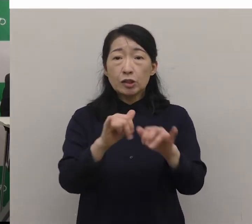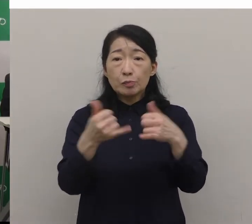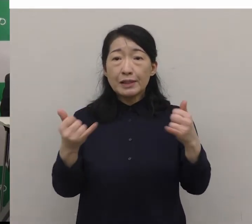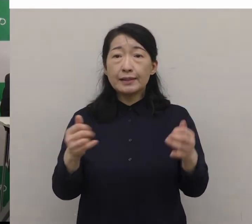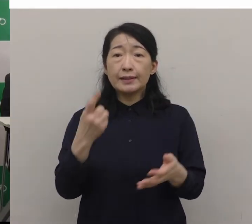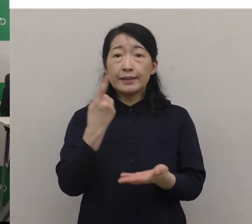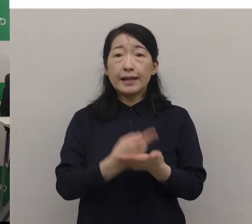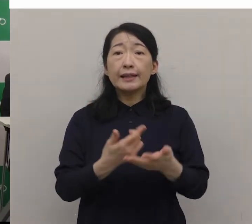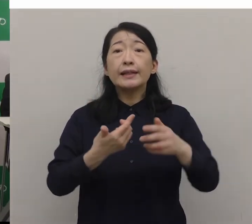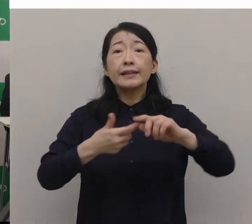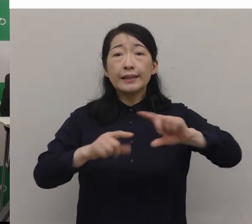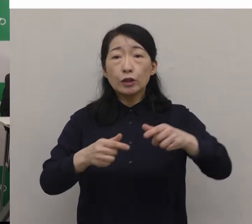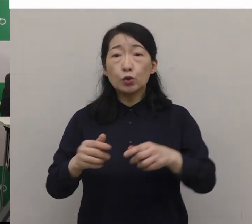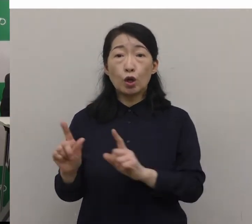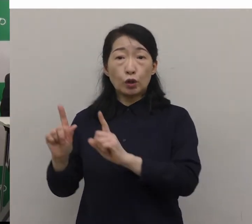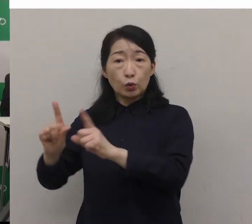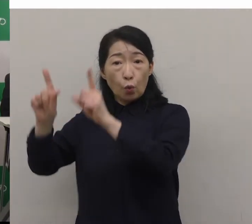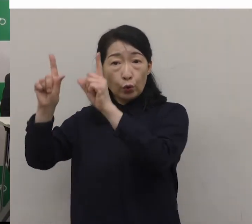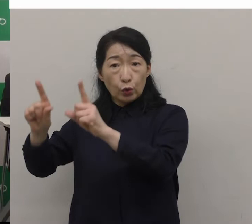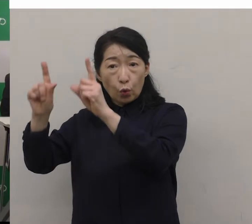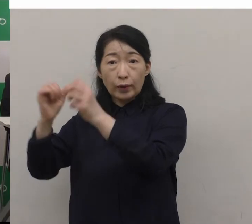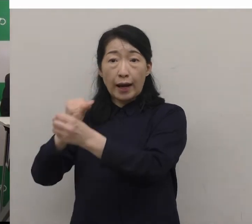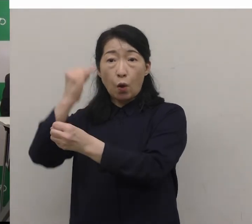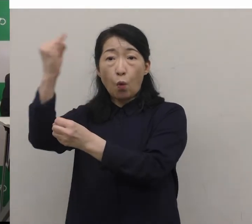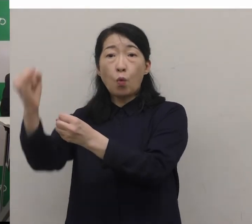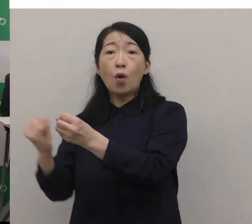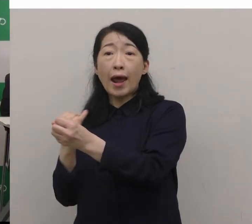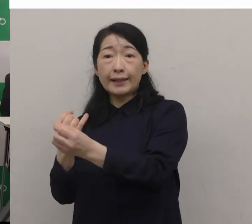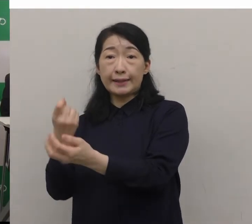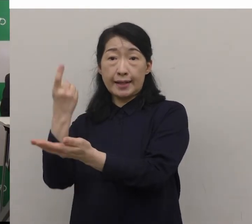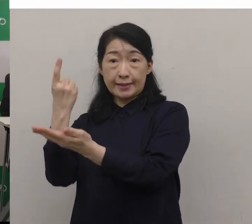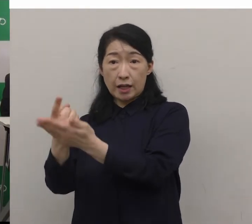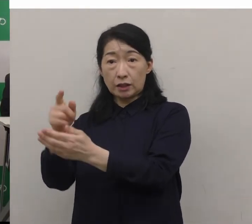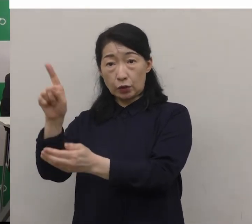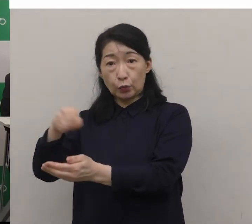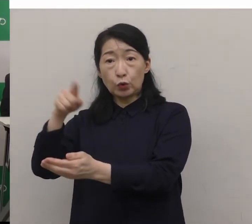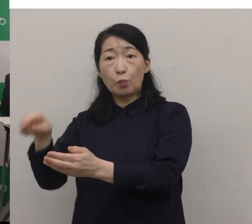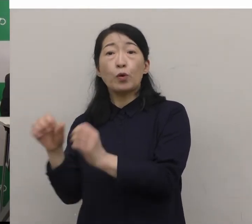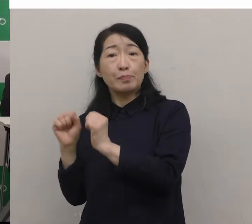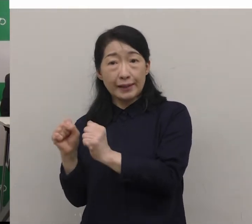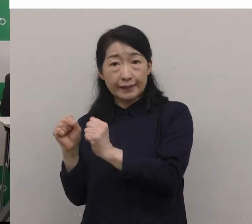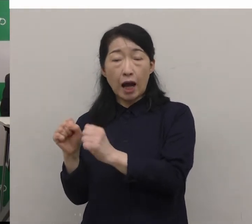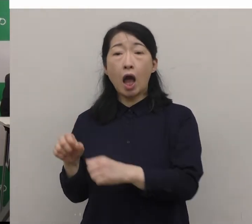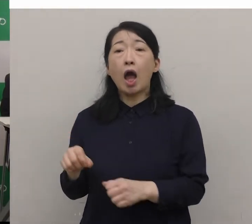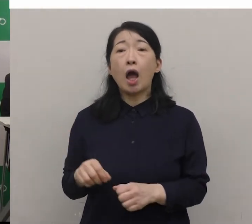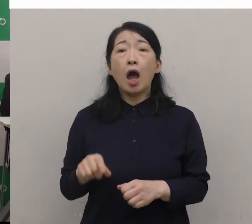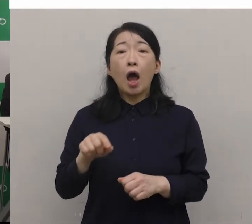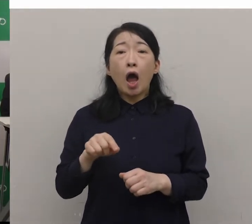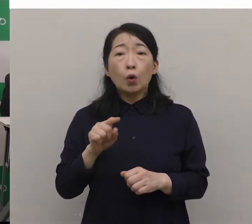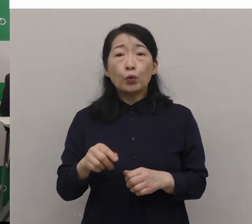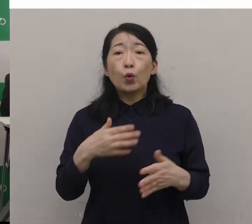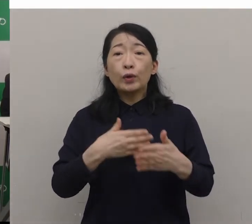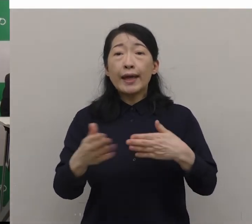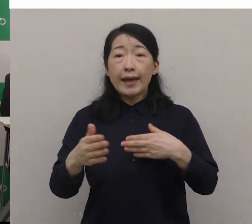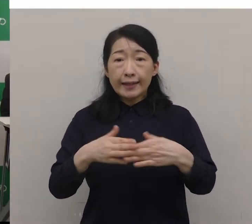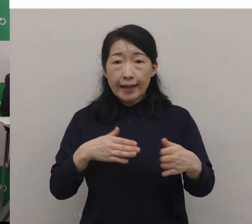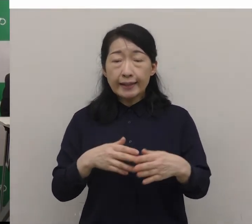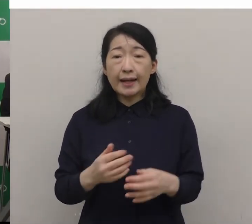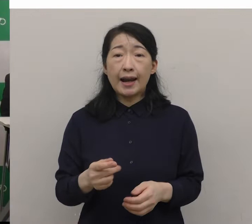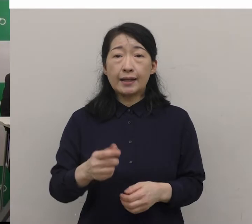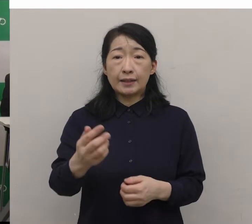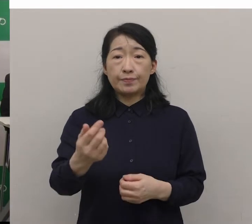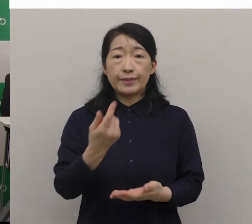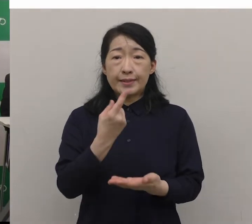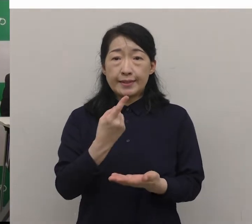なく東京からオンラインで参加してくださった方もおり今回の経験から参加いただいた皆さん